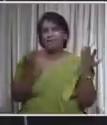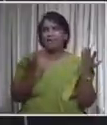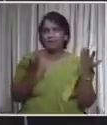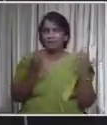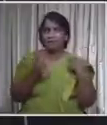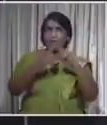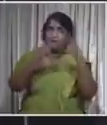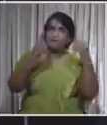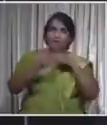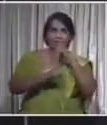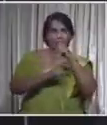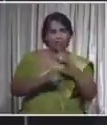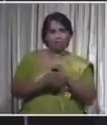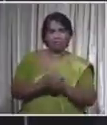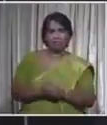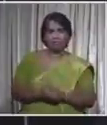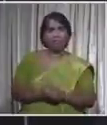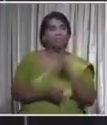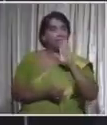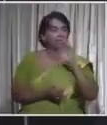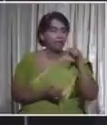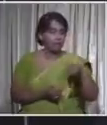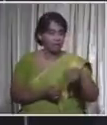දේවල් තියෙනවා කතා කරන්න. දැන්